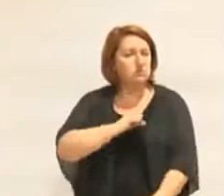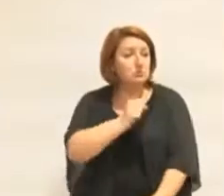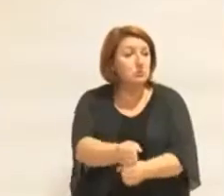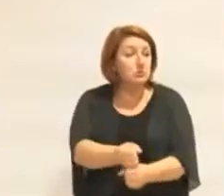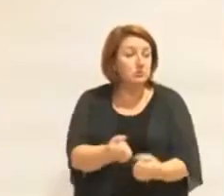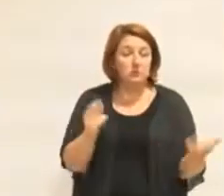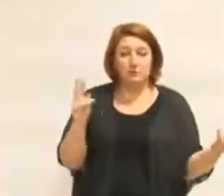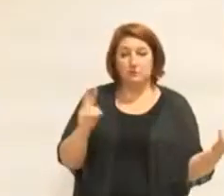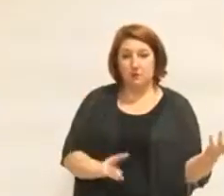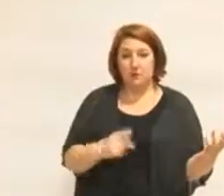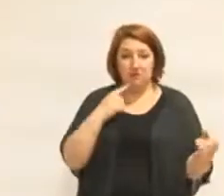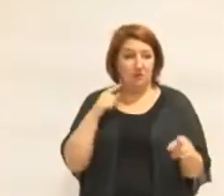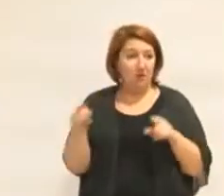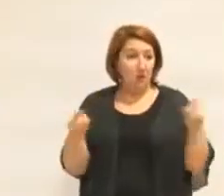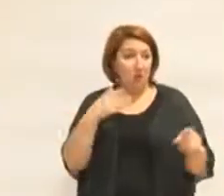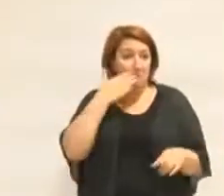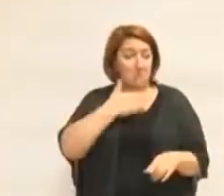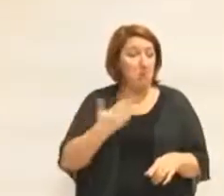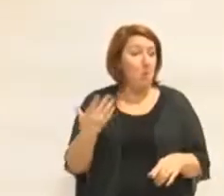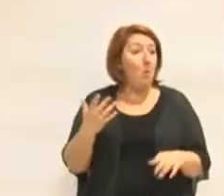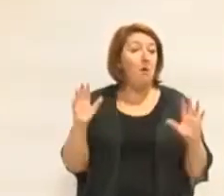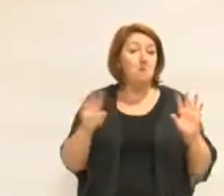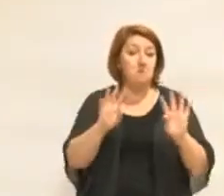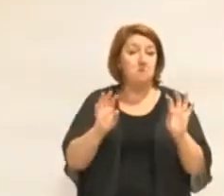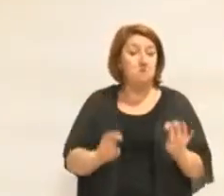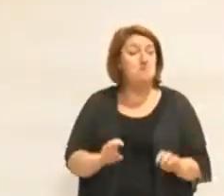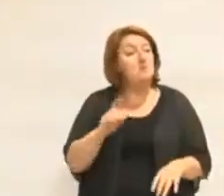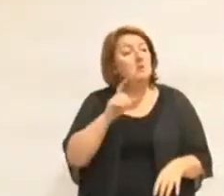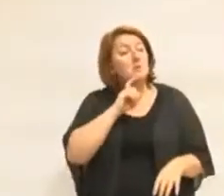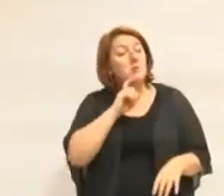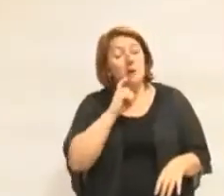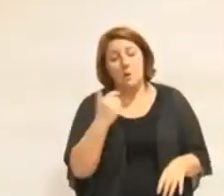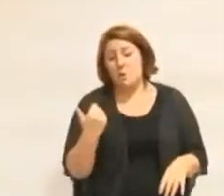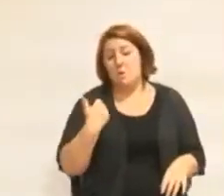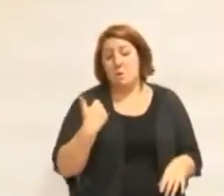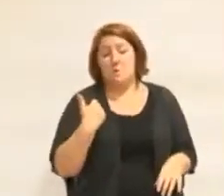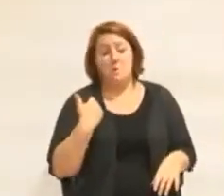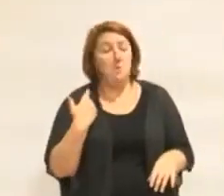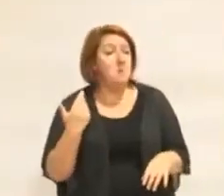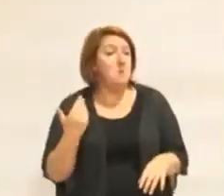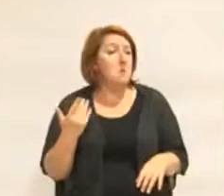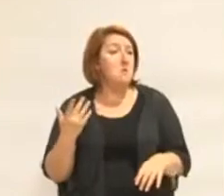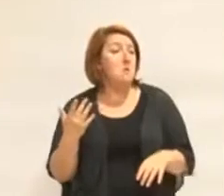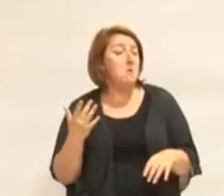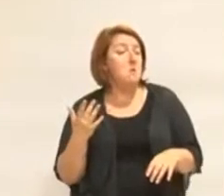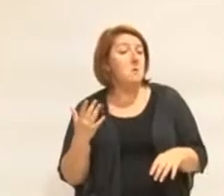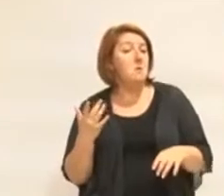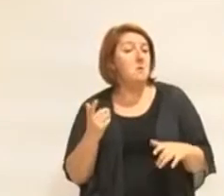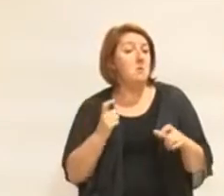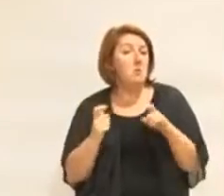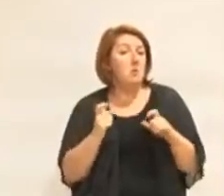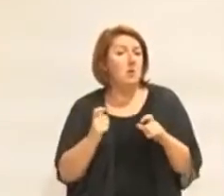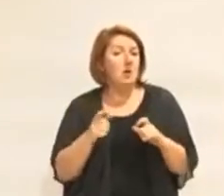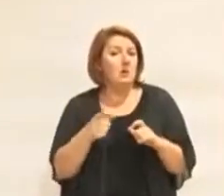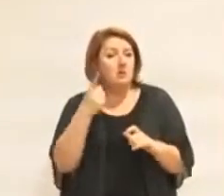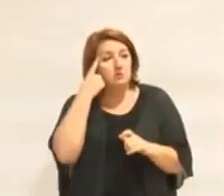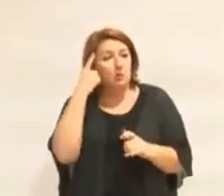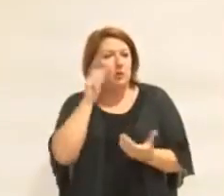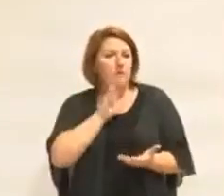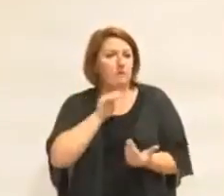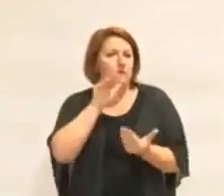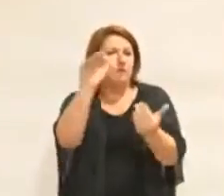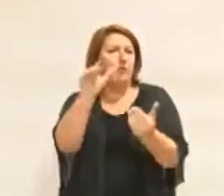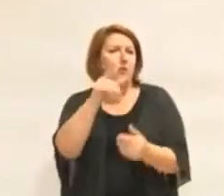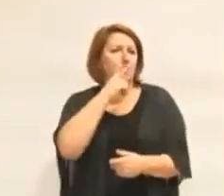plus acceptable, mais puisque tout à l'heure nos collègues, je crois que le vœu va être porté par Guy